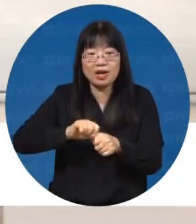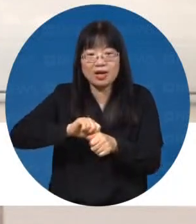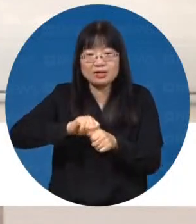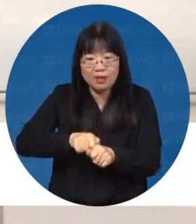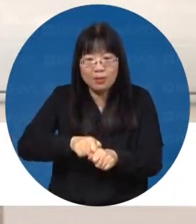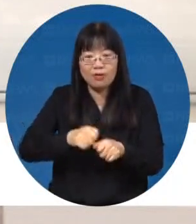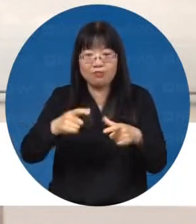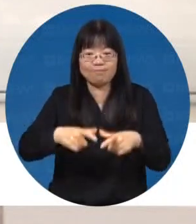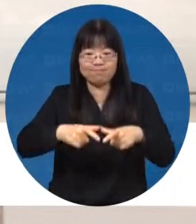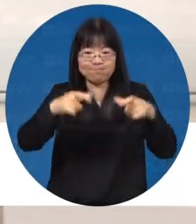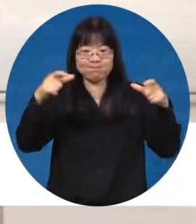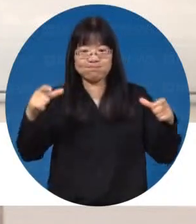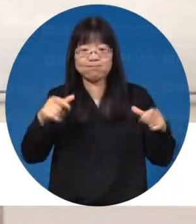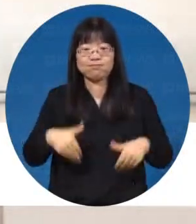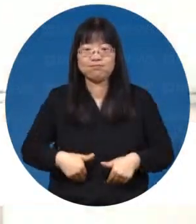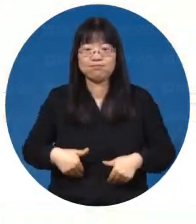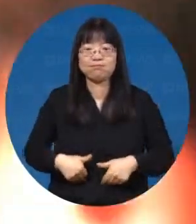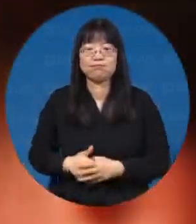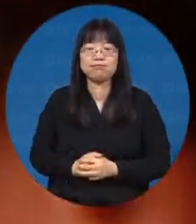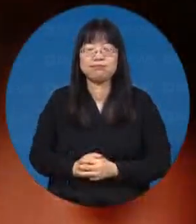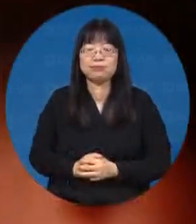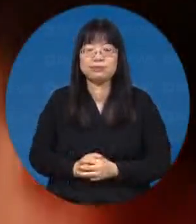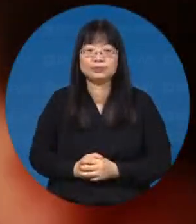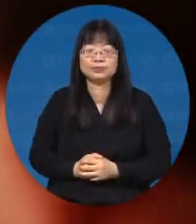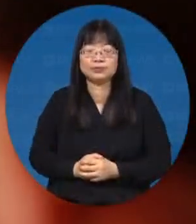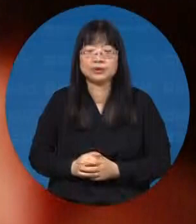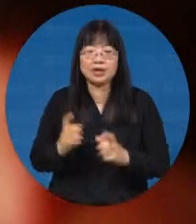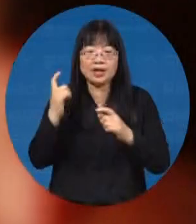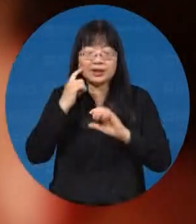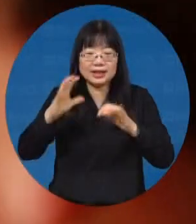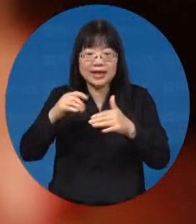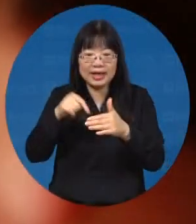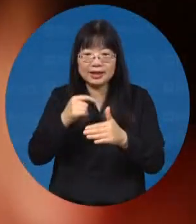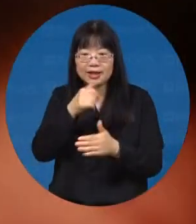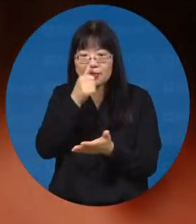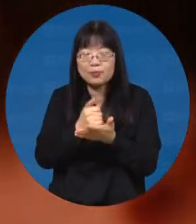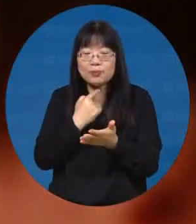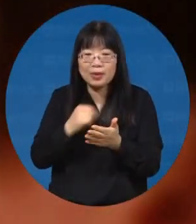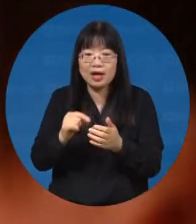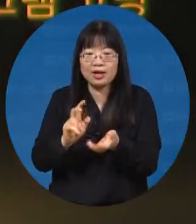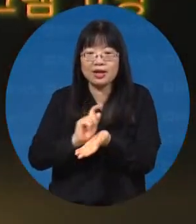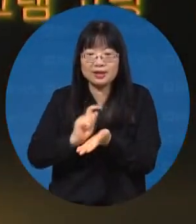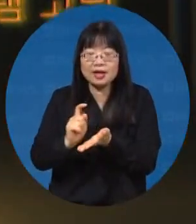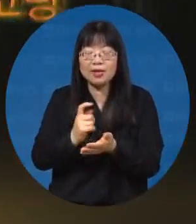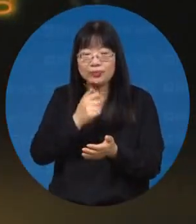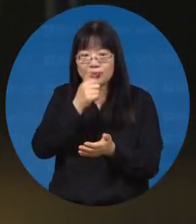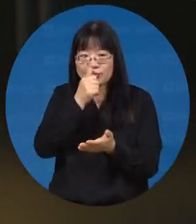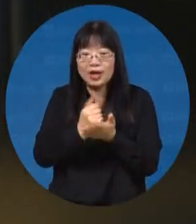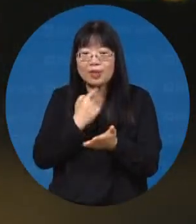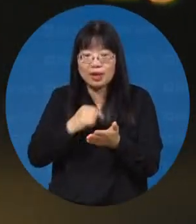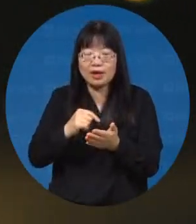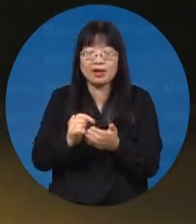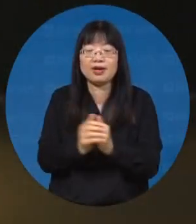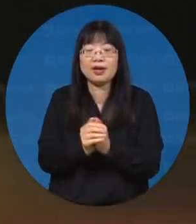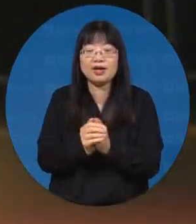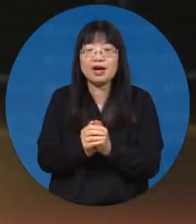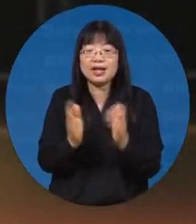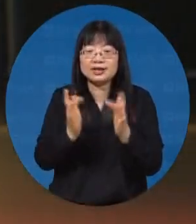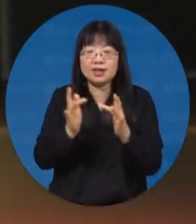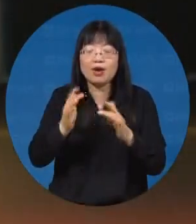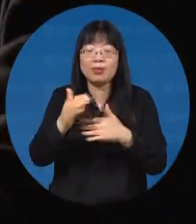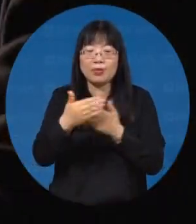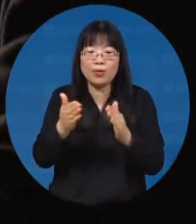범위를 확대할 필요가 당연히 있는 거죠 또 메타버스 범죄나 텔레그램 범죄 등 플랫폼 특성에 맞게